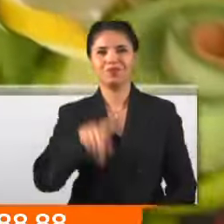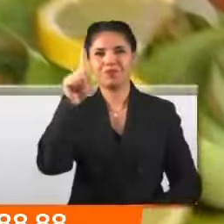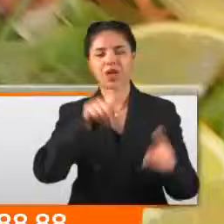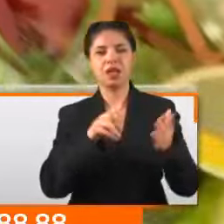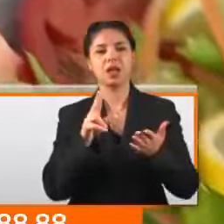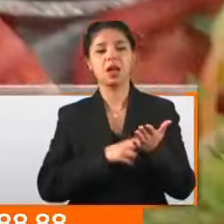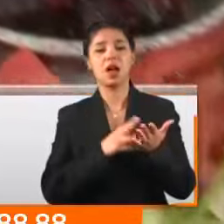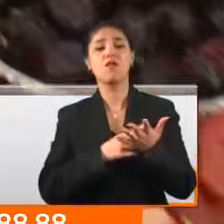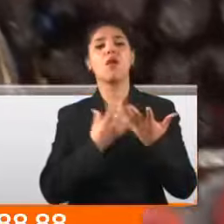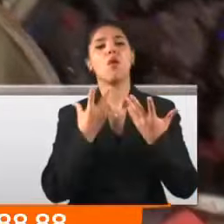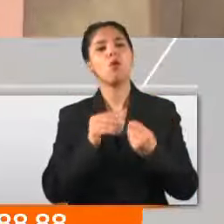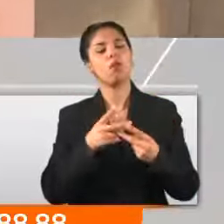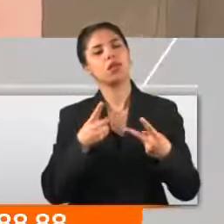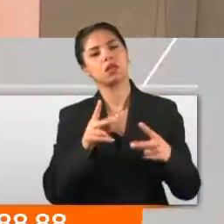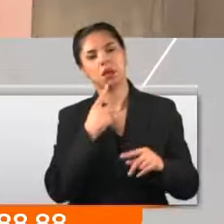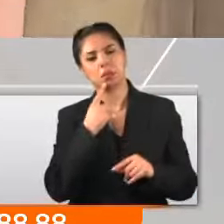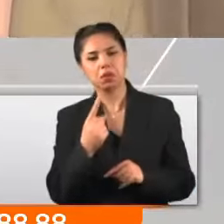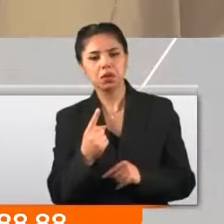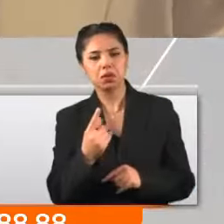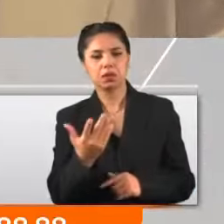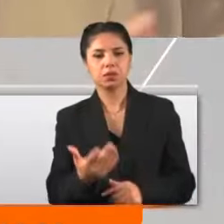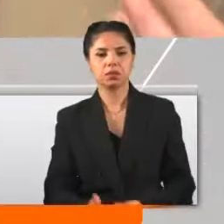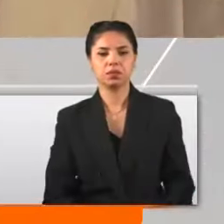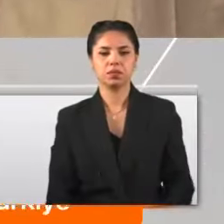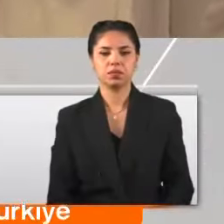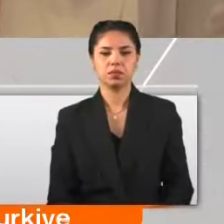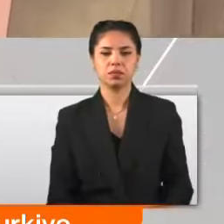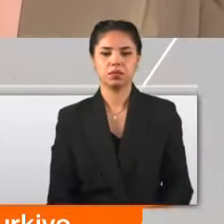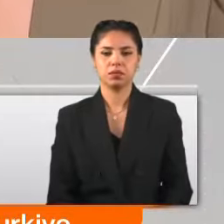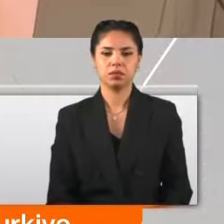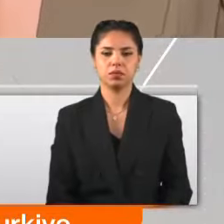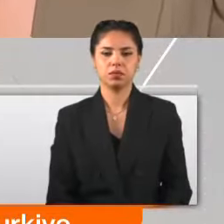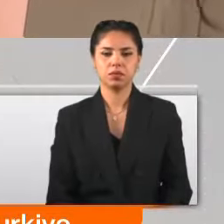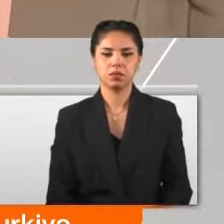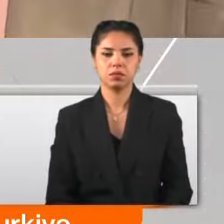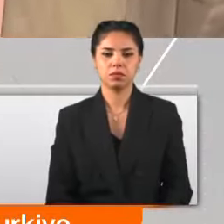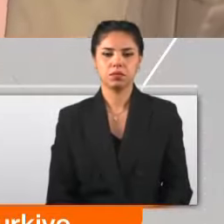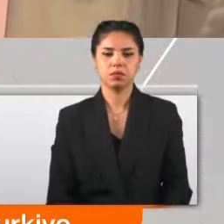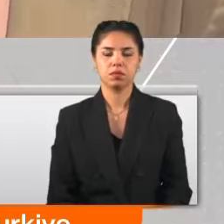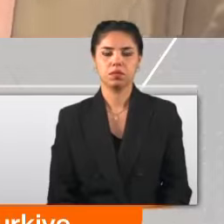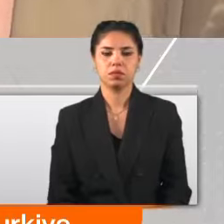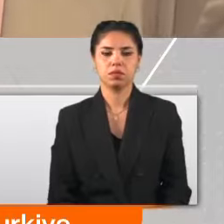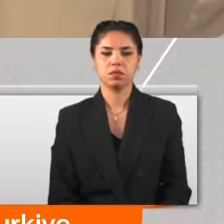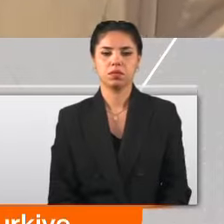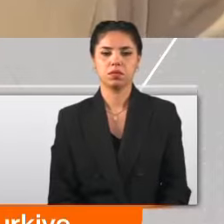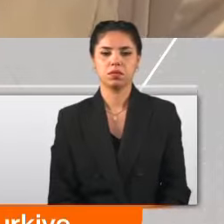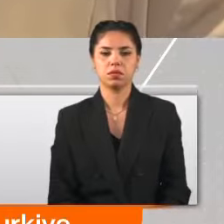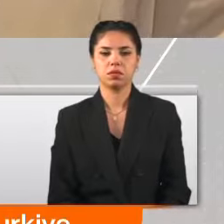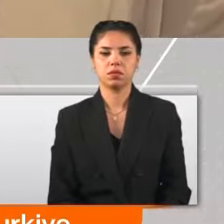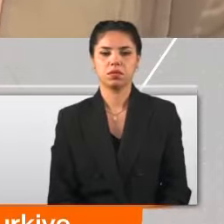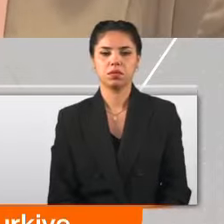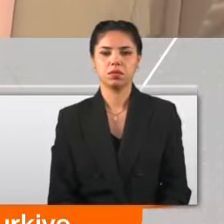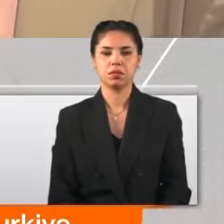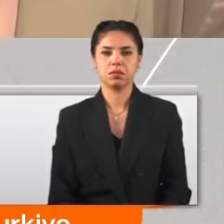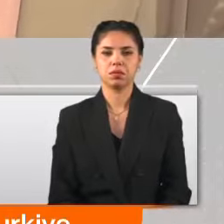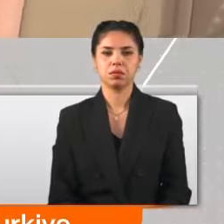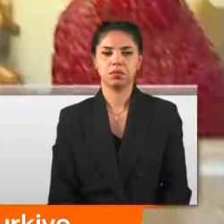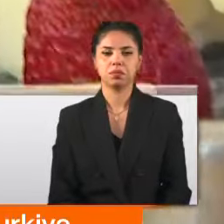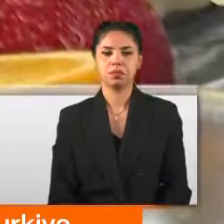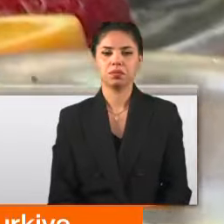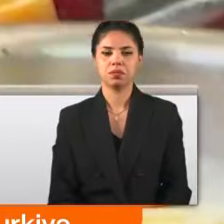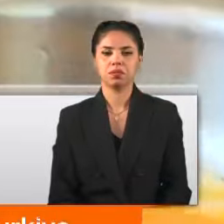kahvaltı olmasa da olur dedi. Sakin bir hayatı varsa veya evde home office çalışıyorsa sabah kahvaltı yapmadan da güne